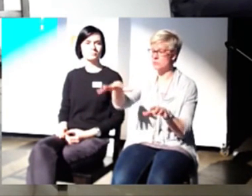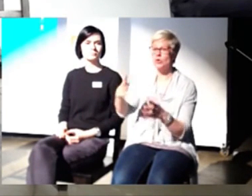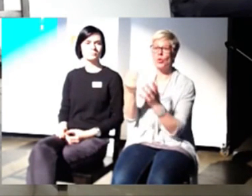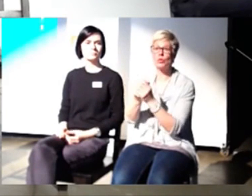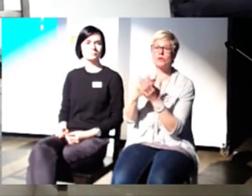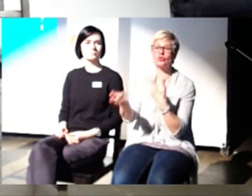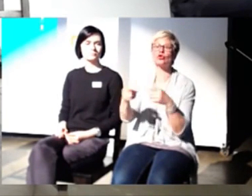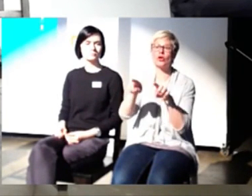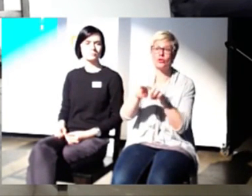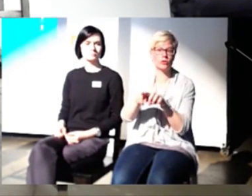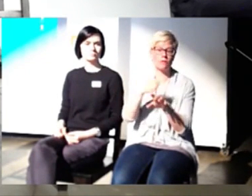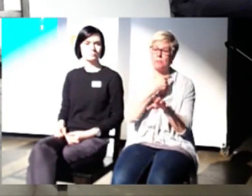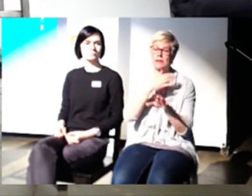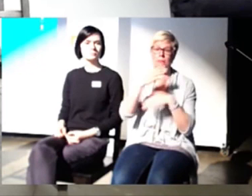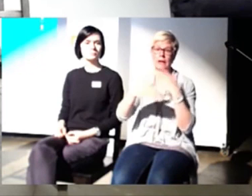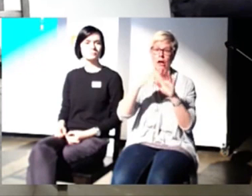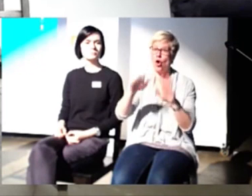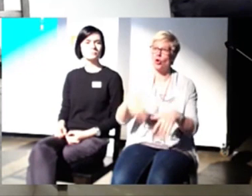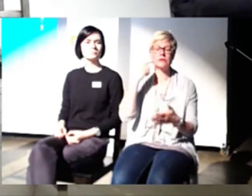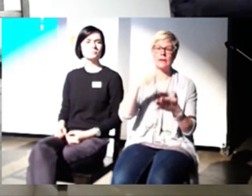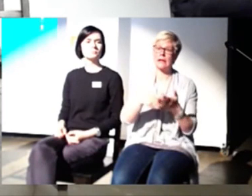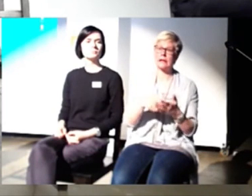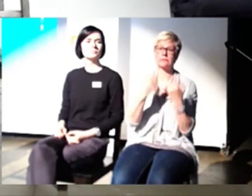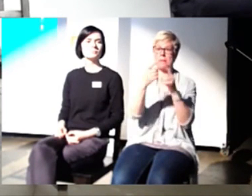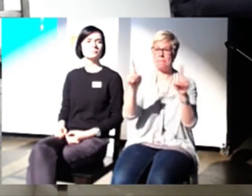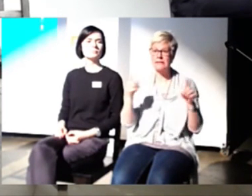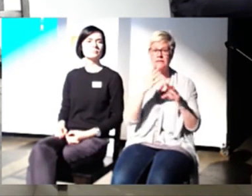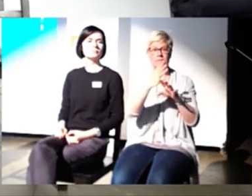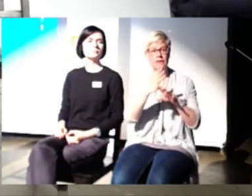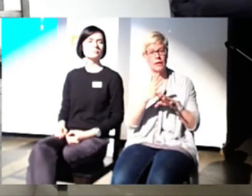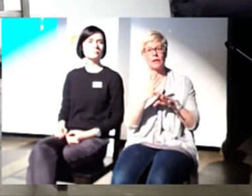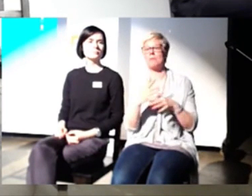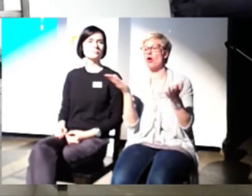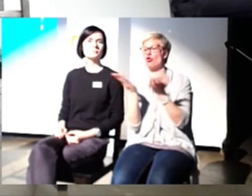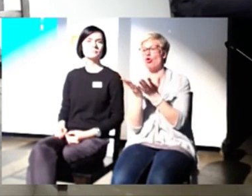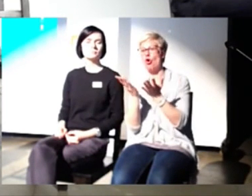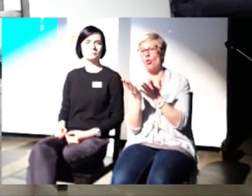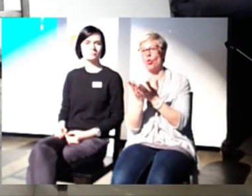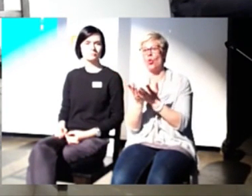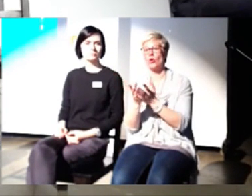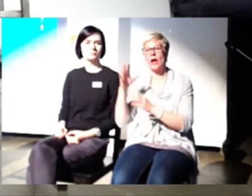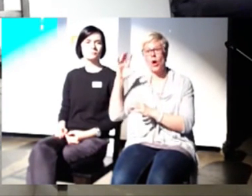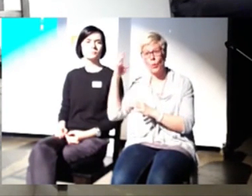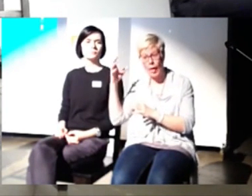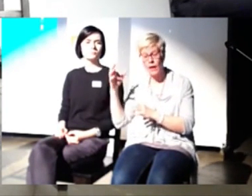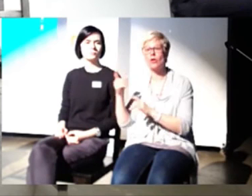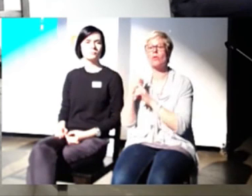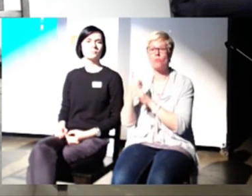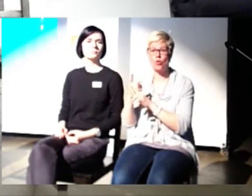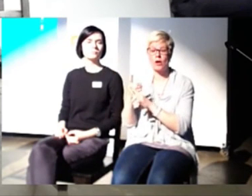kuin metsäfirmoista ja kouluista ja Yle on ollut myös mukana meidän